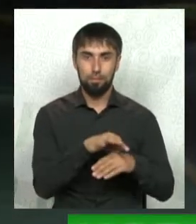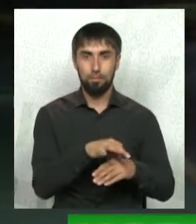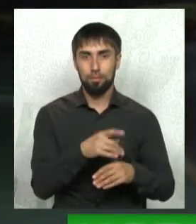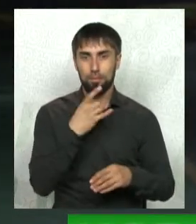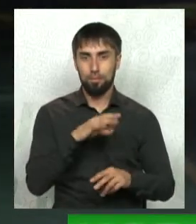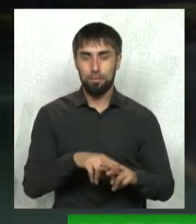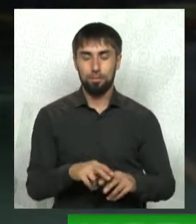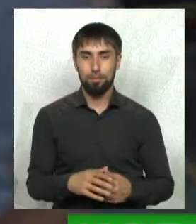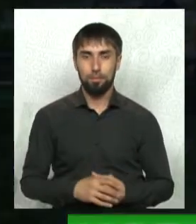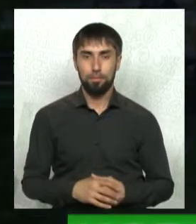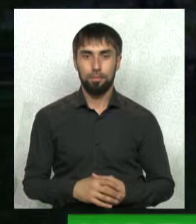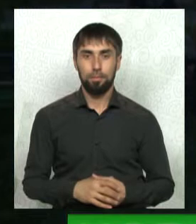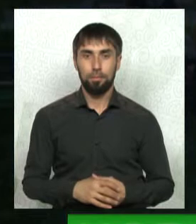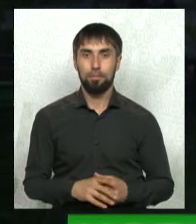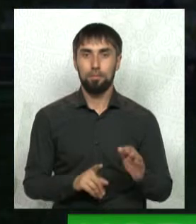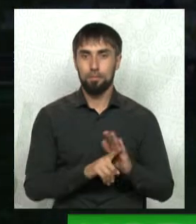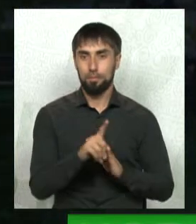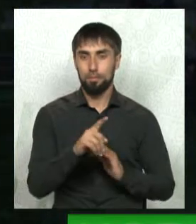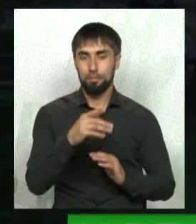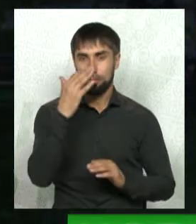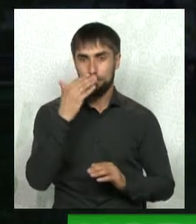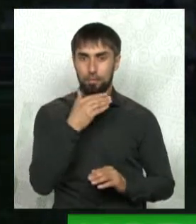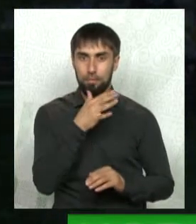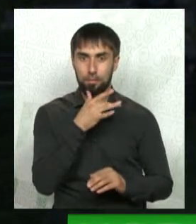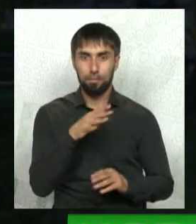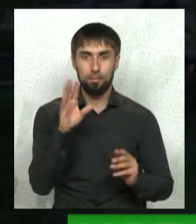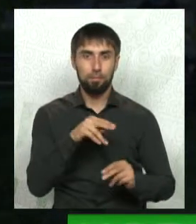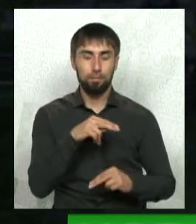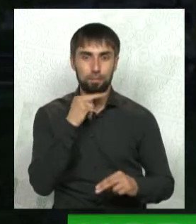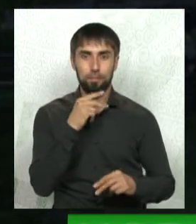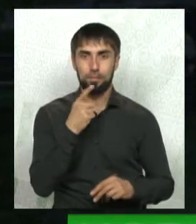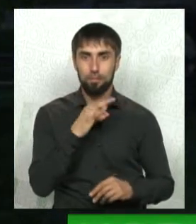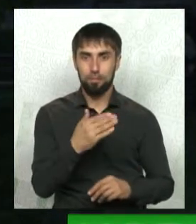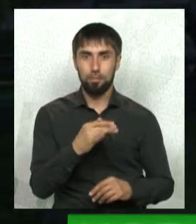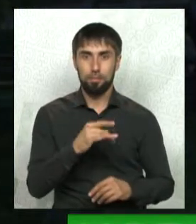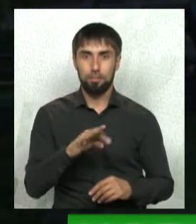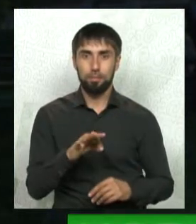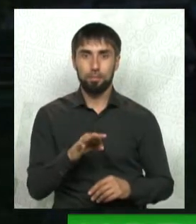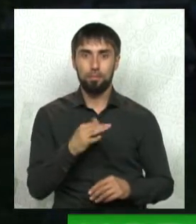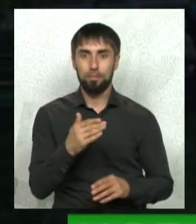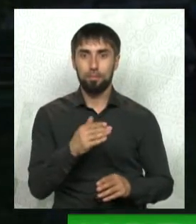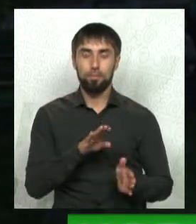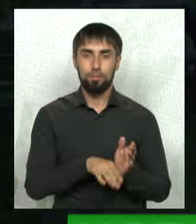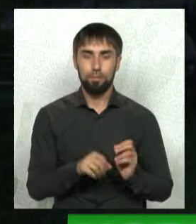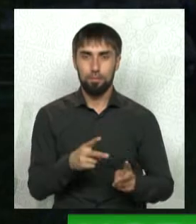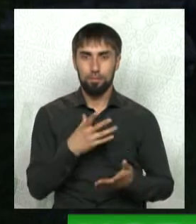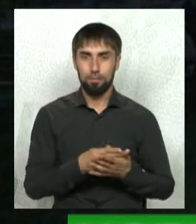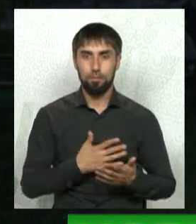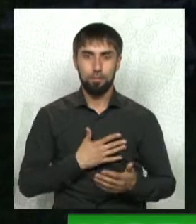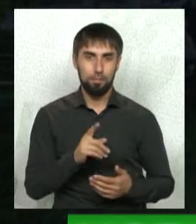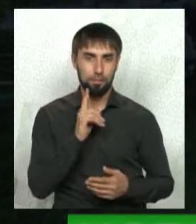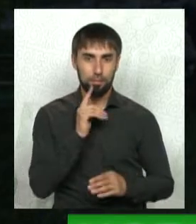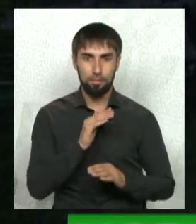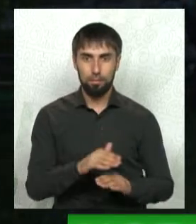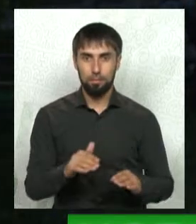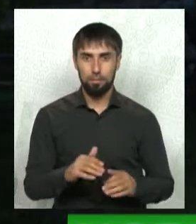органы внутренних дел. С начала летней кампании все внимание сотрудников полиции именно приковано к безопасности наших самых юных